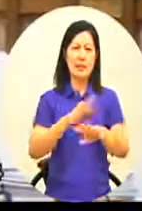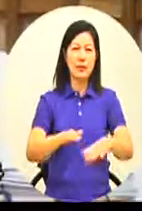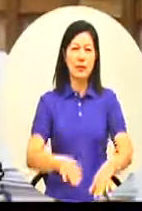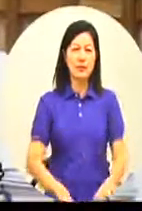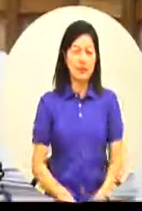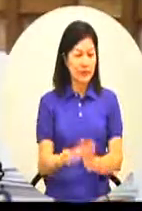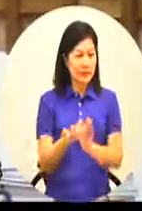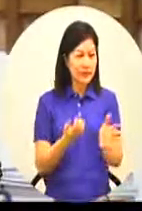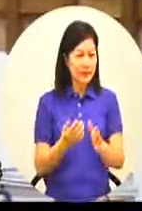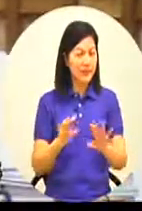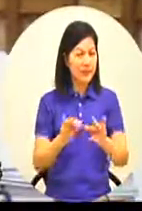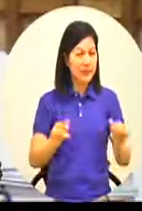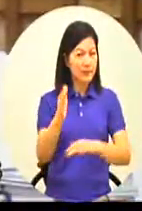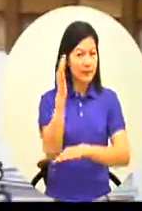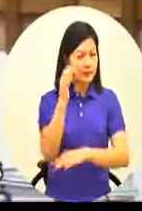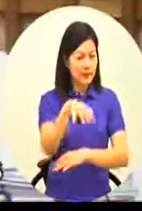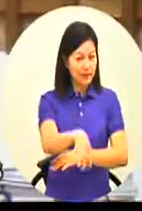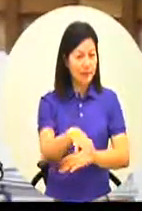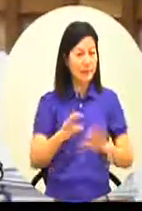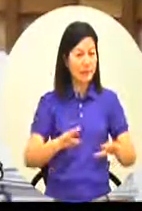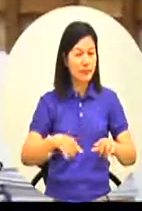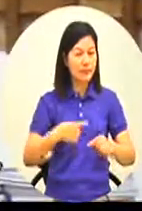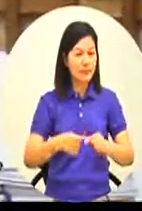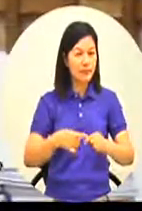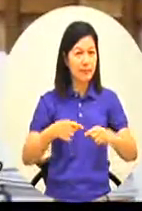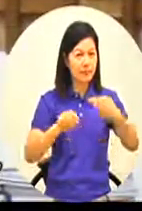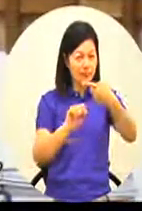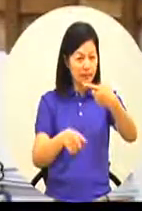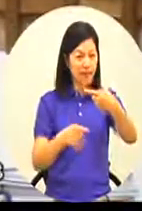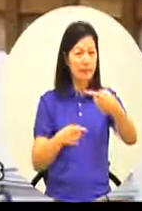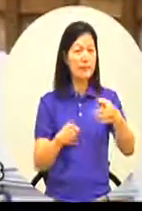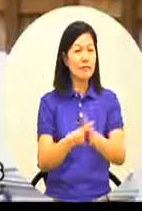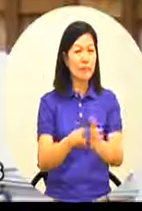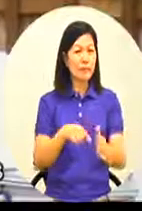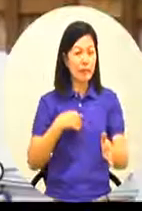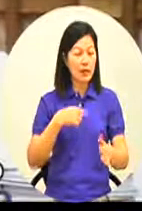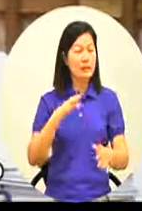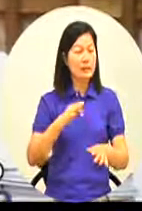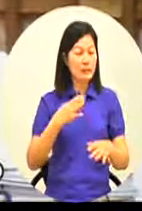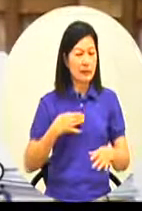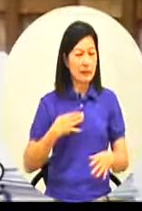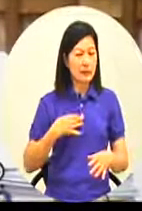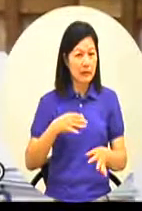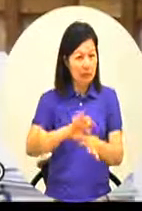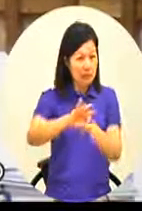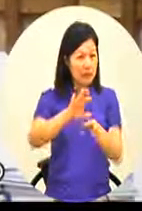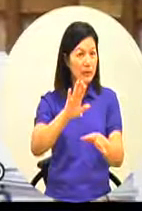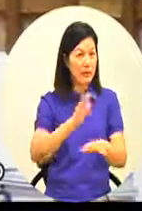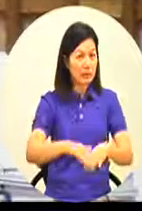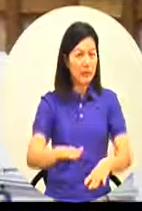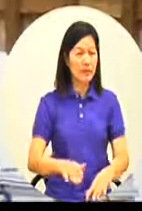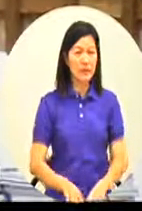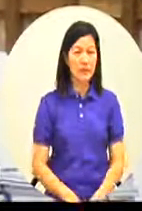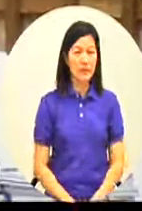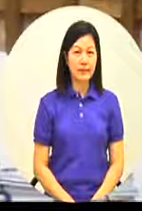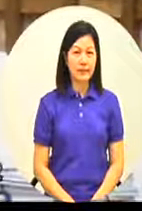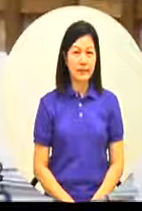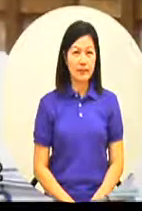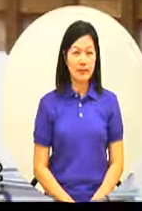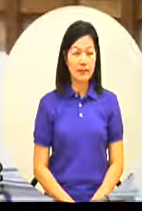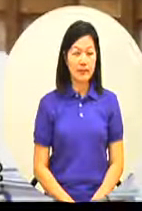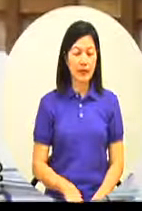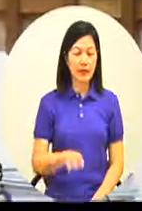先地震局跟你讲啊，讲今年伫正月时阵，恁就知影有案了嘛，是不是？ 我真是你拄